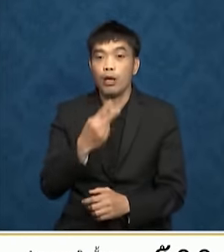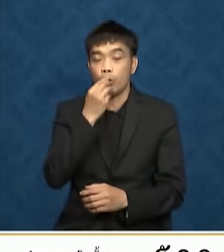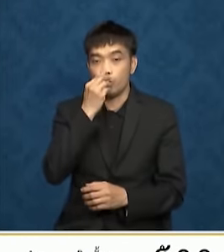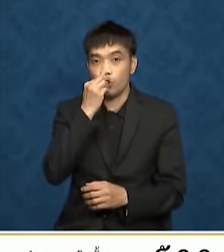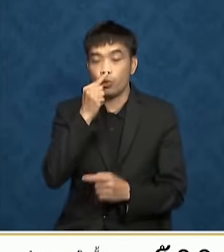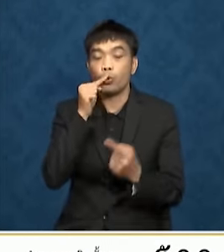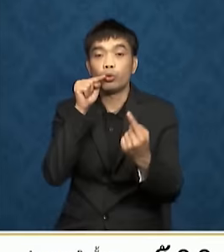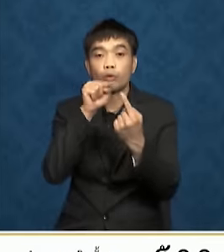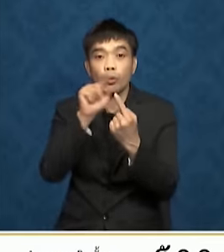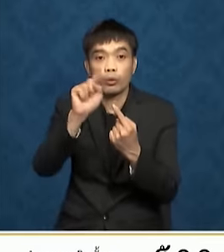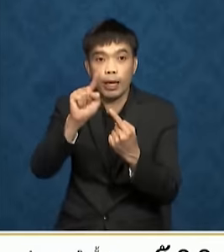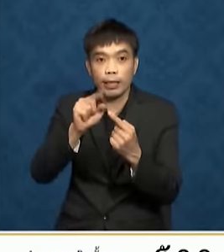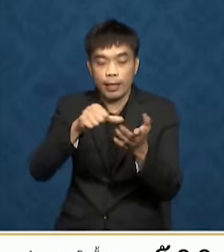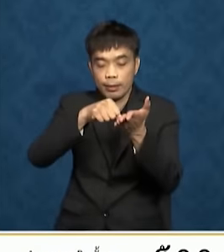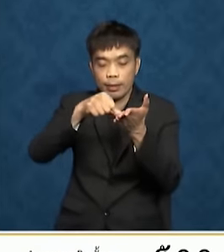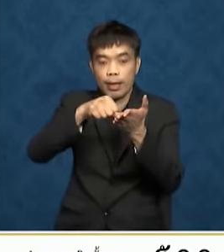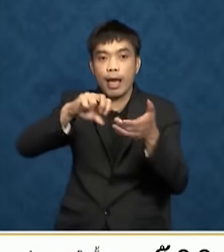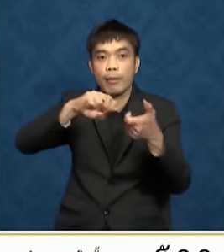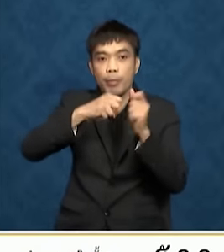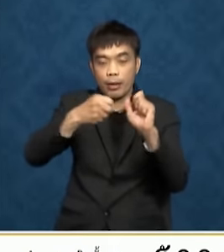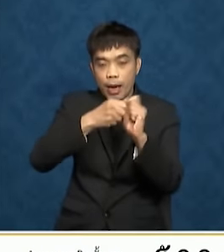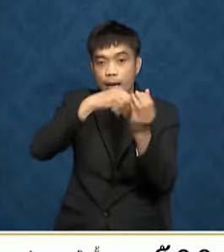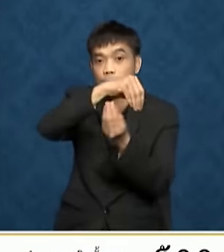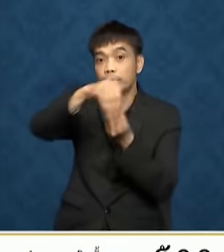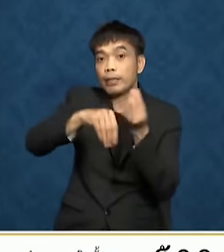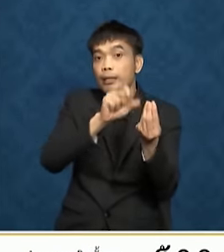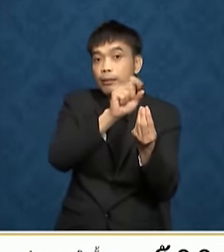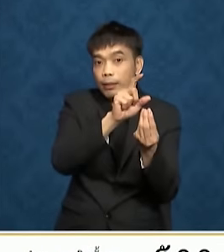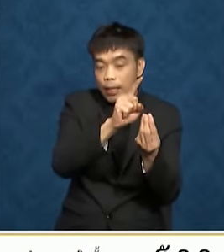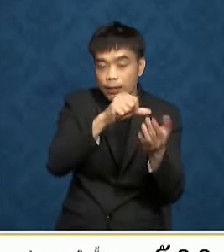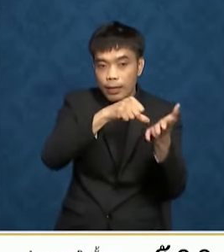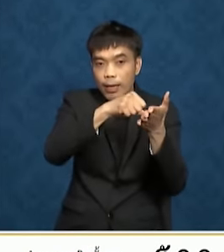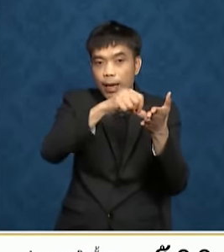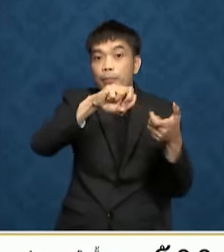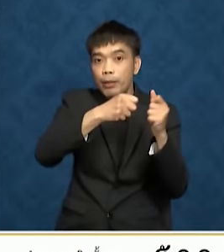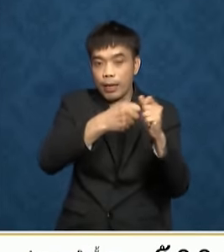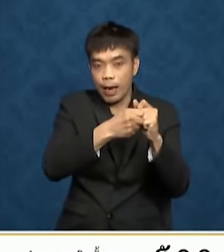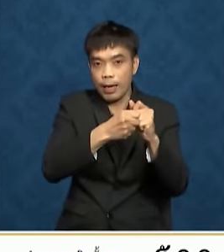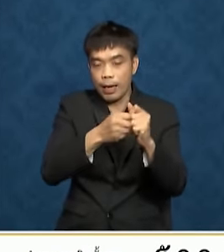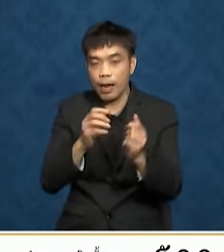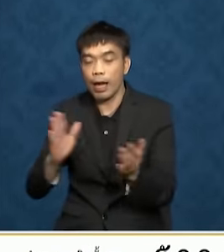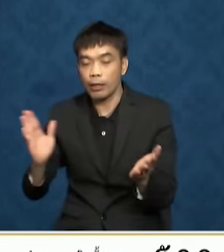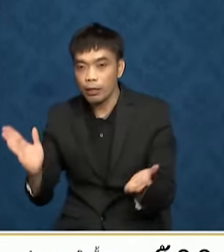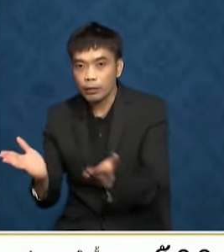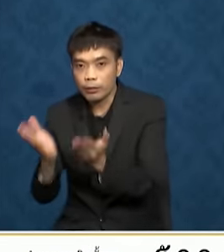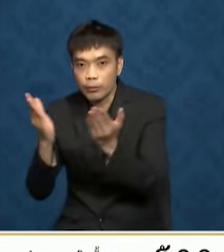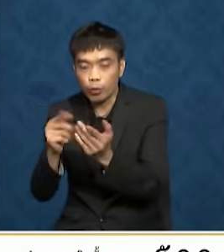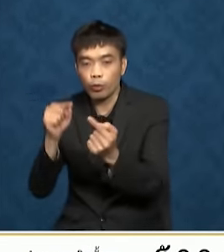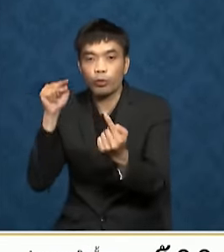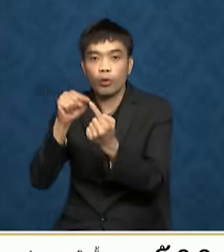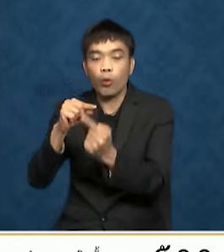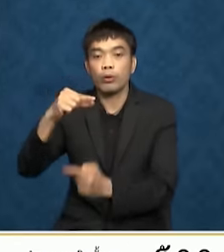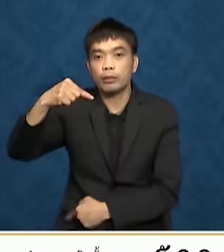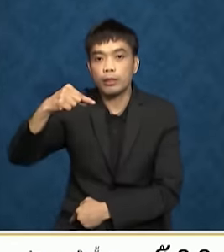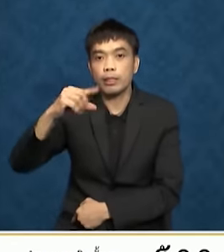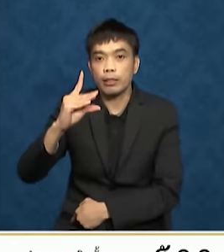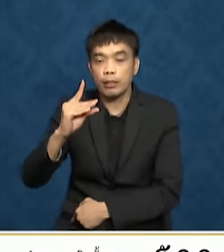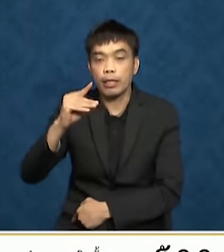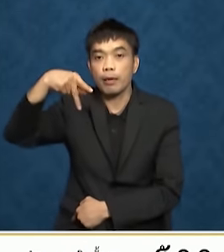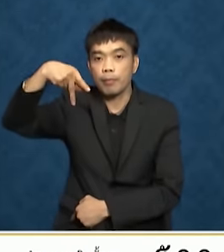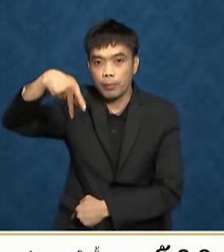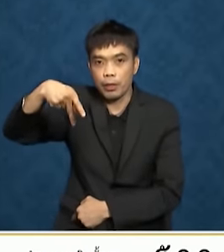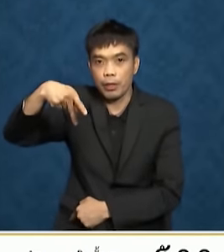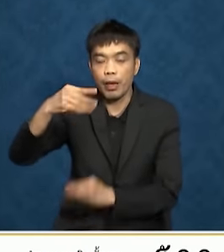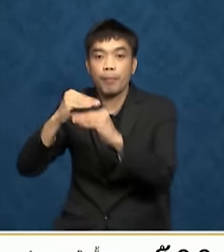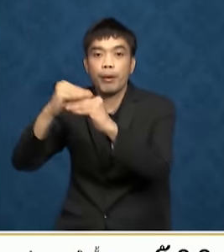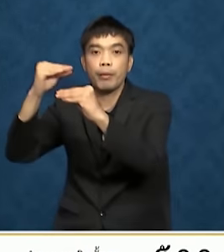สมดุลระหว่างการแก้ปัญหาเศรษฐกิจกับเรื่องของการกระตุ้น GDPตรงนี้เนี่ย